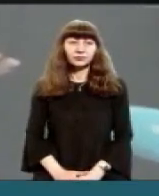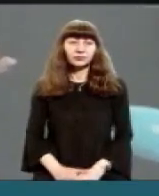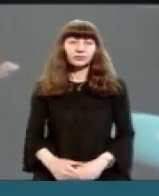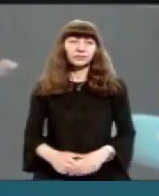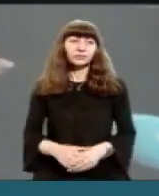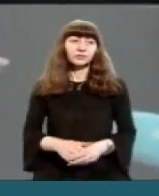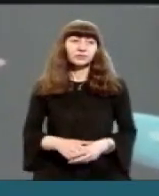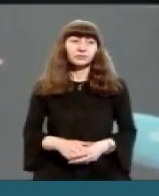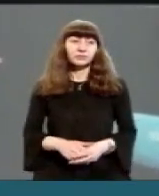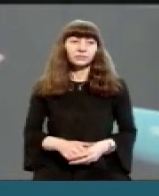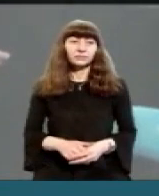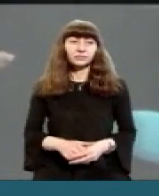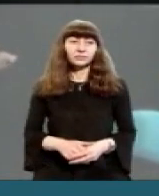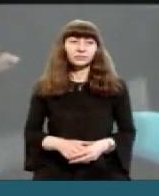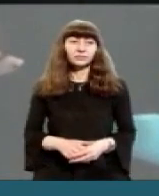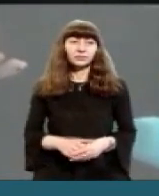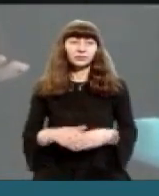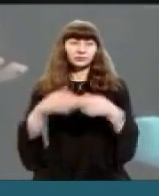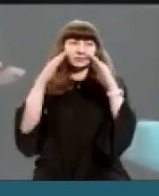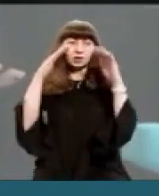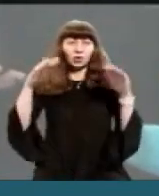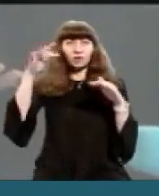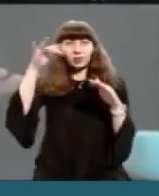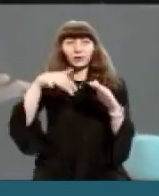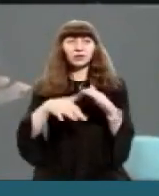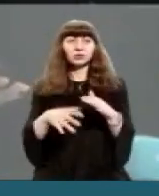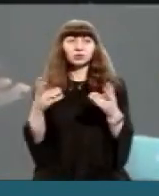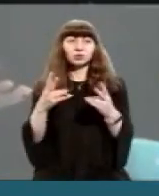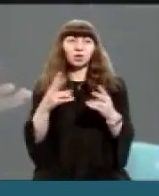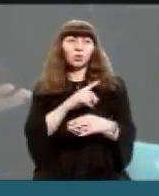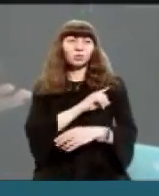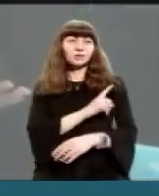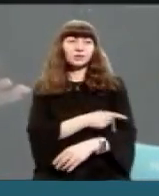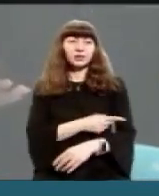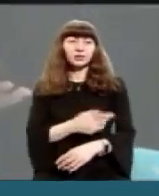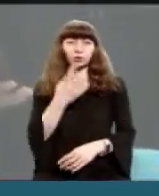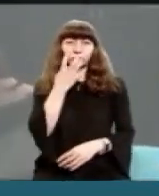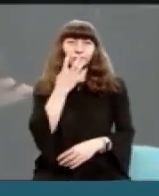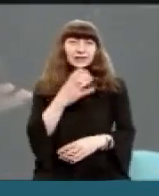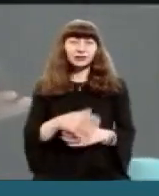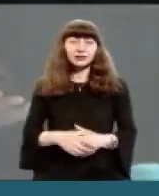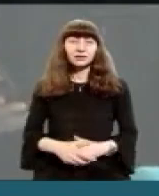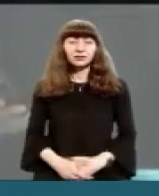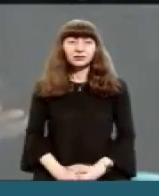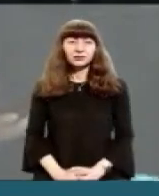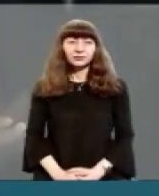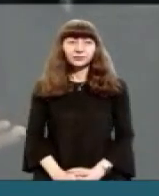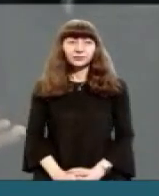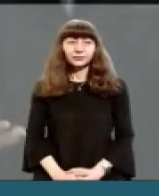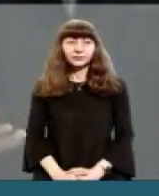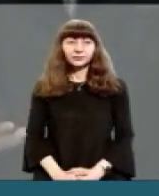уплотнители, они пришли в негодность. Кровля вот здесь протекает, надо усилить. видите,